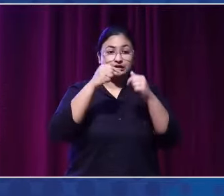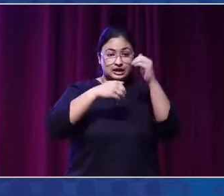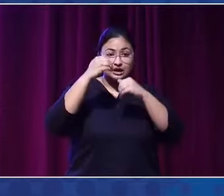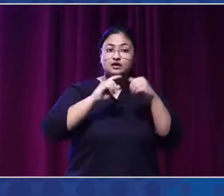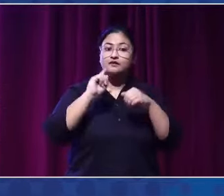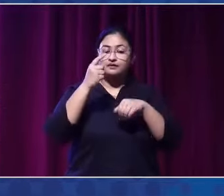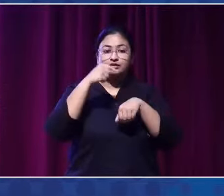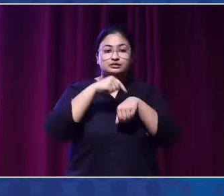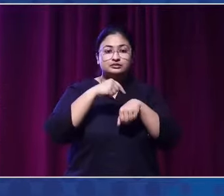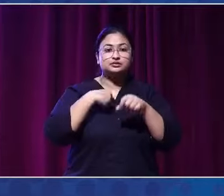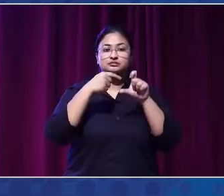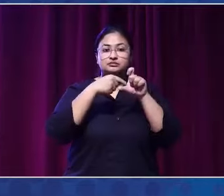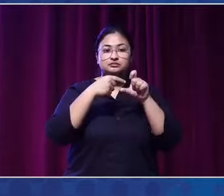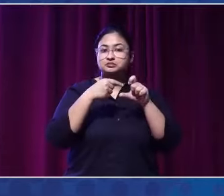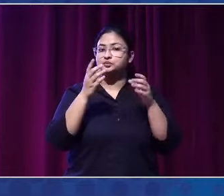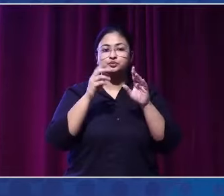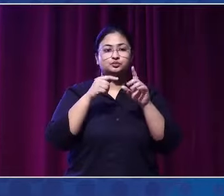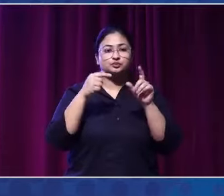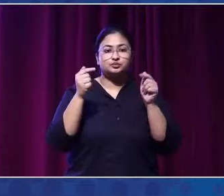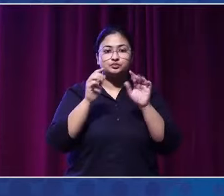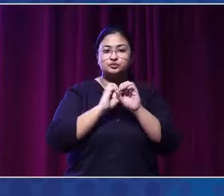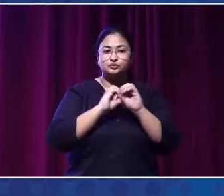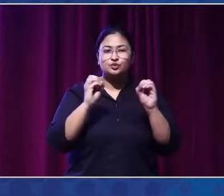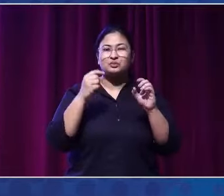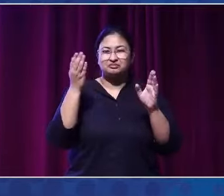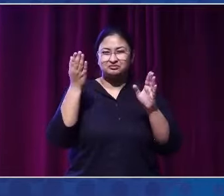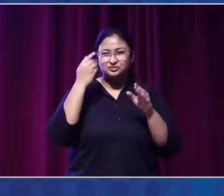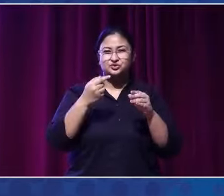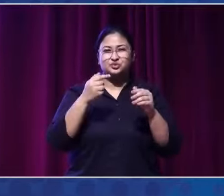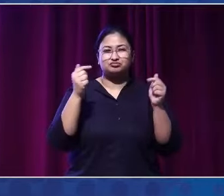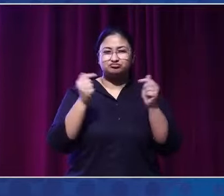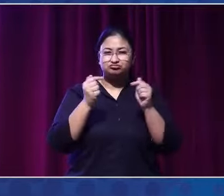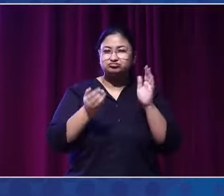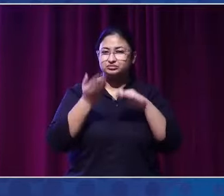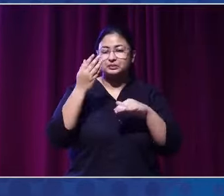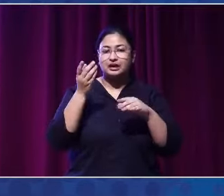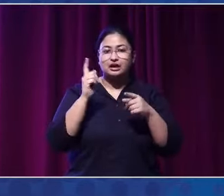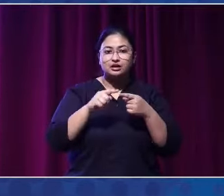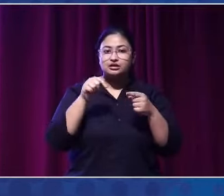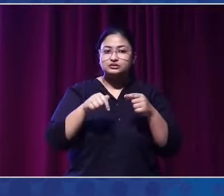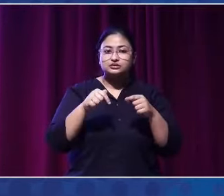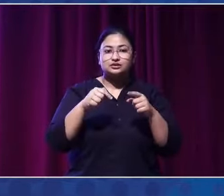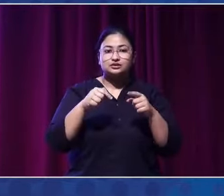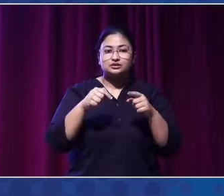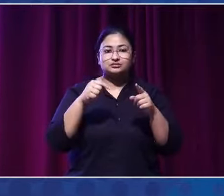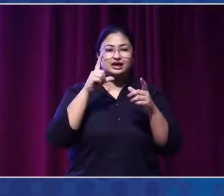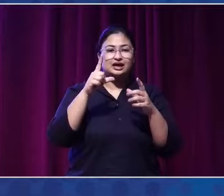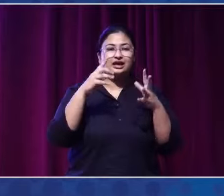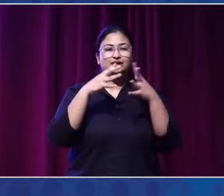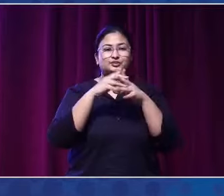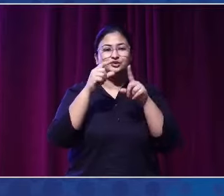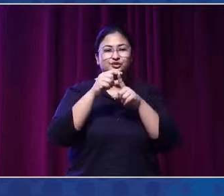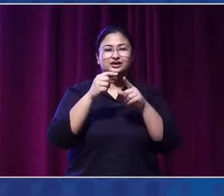Aapko yaad hoga kis tarike ki violence hum dekhte the. J&K, LWE areas of Jharkhand, Chhattisgarh,